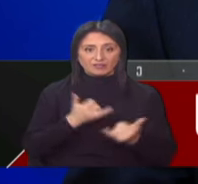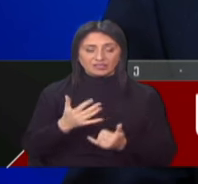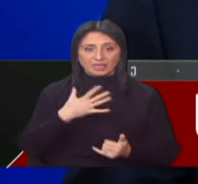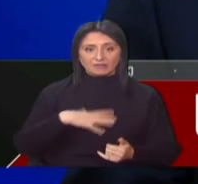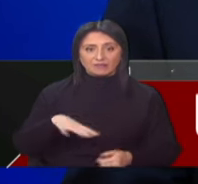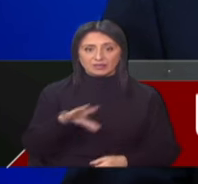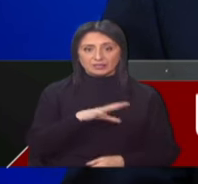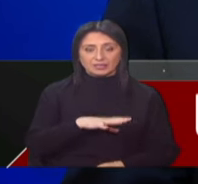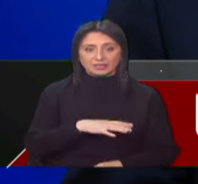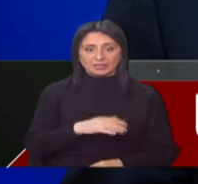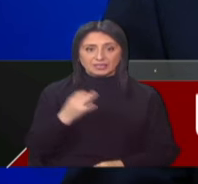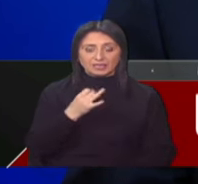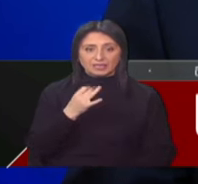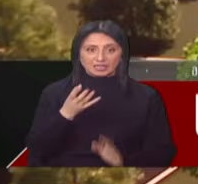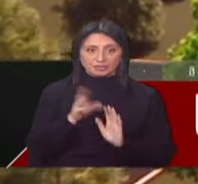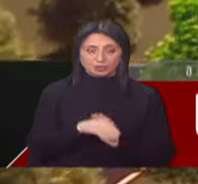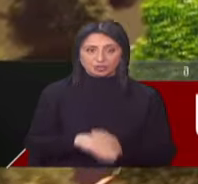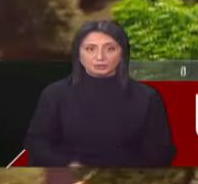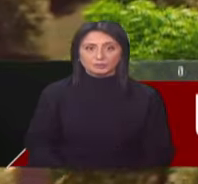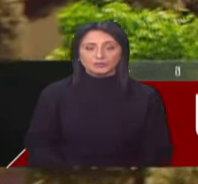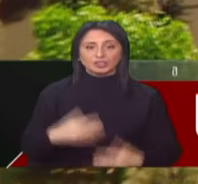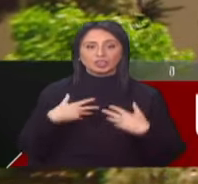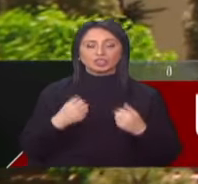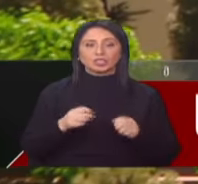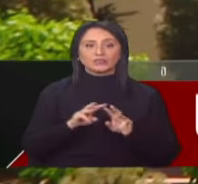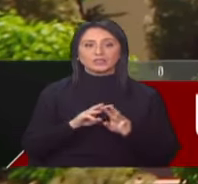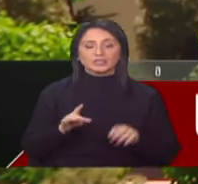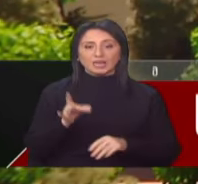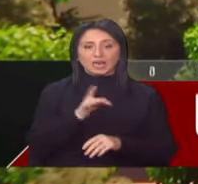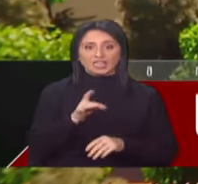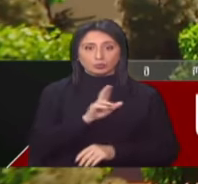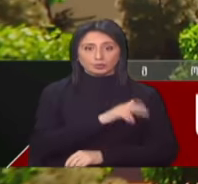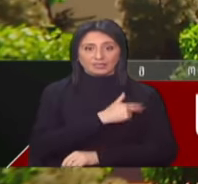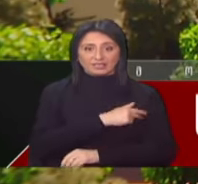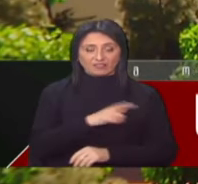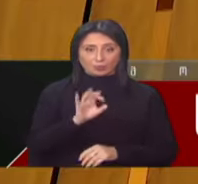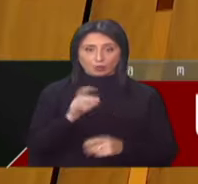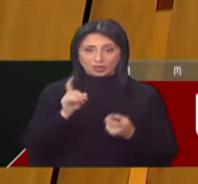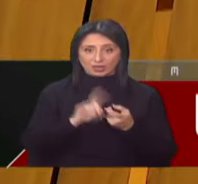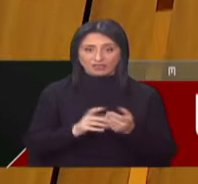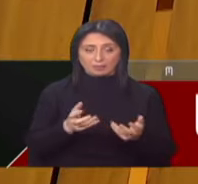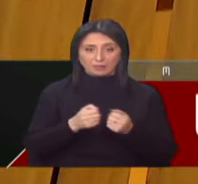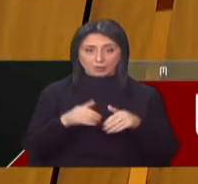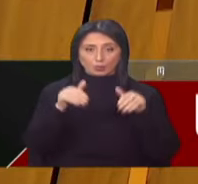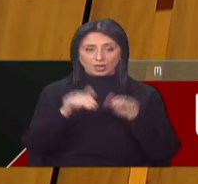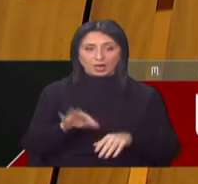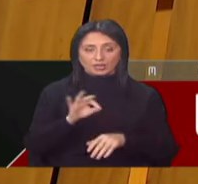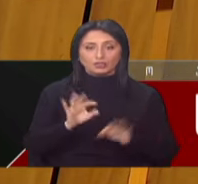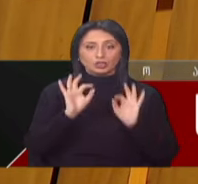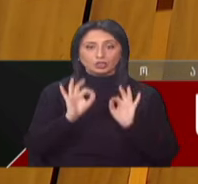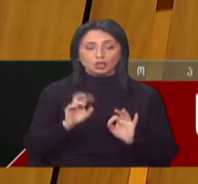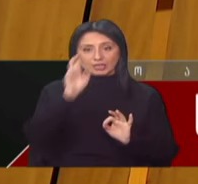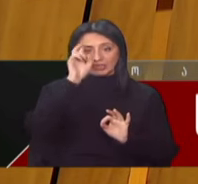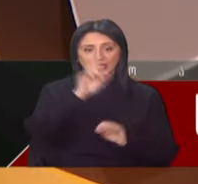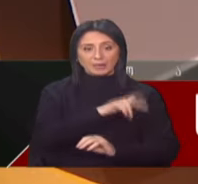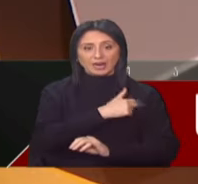ქვეყნის ინტერესებში შედის. ჯანდაცვის სამინისტრო რესპუბლიკურ საავადმყოფოსთან დაკავშირებით მიღებულ გადაწყვეტილებას სწორედ